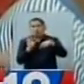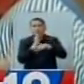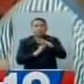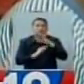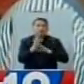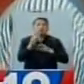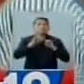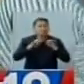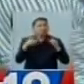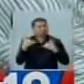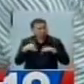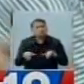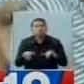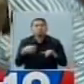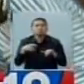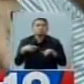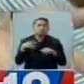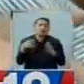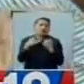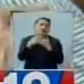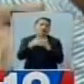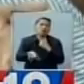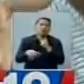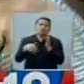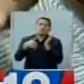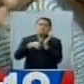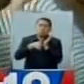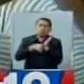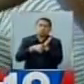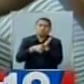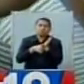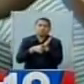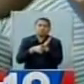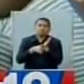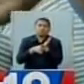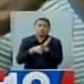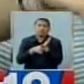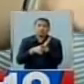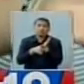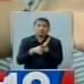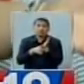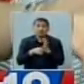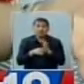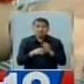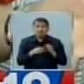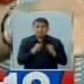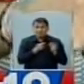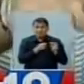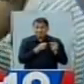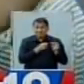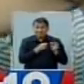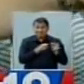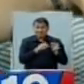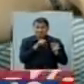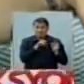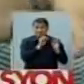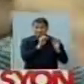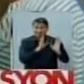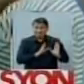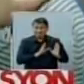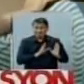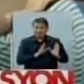rito para makaboto. Yun lang, ano? Sinasabi naman dito, ang paliwanag nitong mga nag-aasikaso dito sa emergency assistance polling place, dapat daw